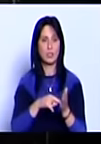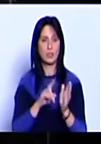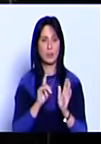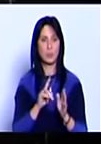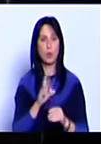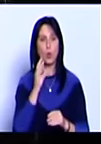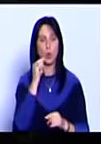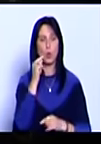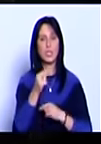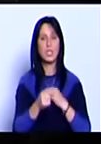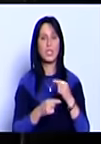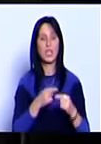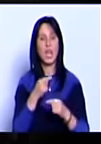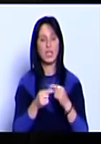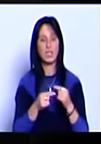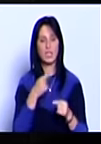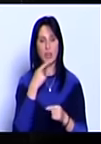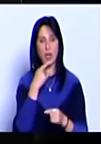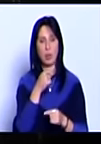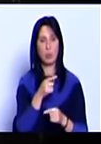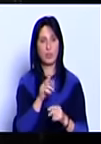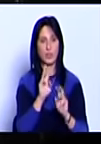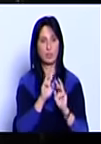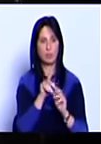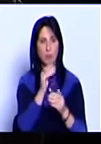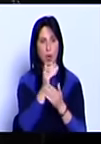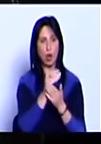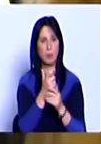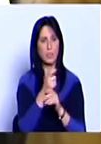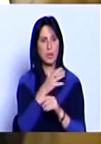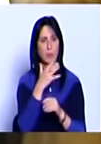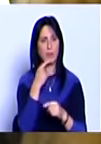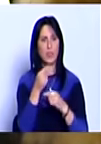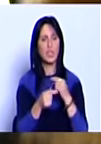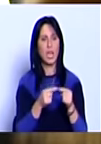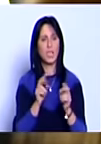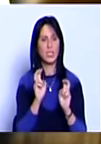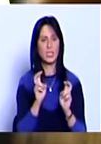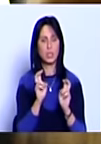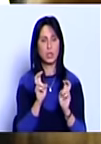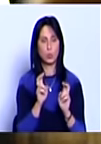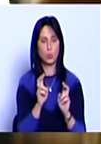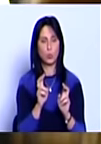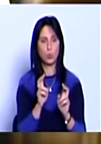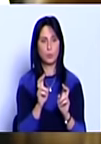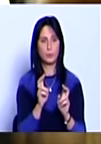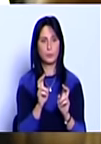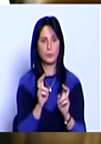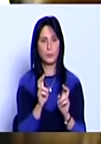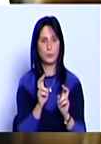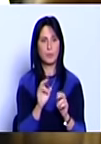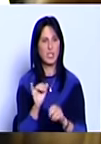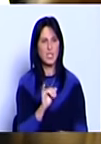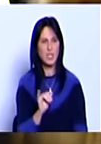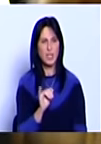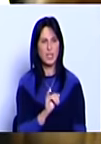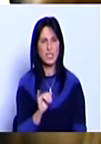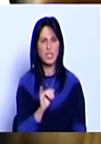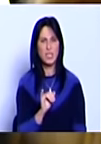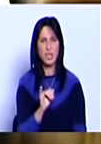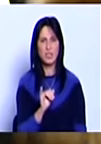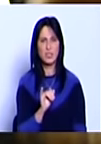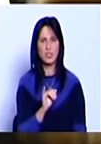იდეალურზე, როცა იდეალური ზომიერების ჩემო. თქვენ ვებსაიტზე, თქვენს პროგრამაში ძალიან ბევრი საუბარია იმაზე, რომ ტრადიციის შენარჩუნება,